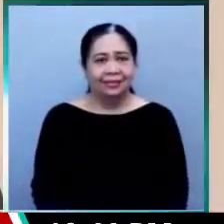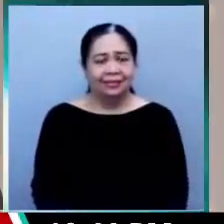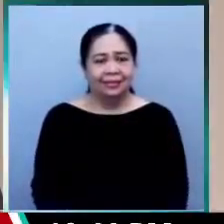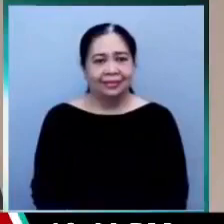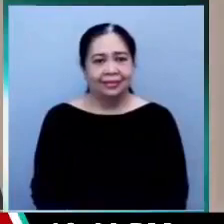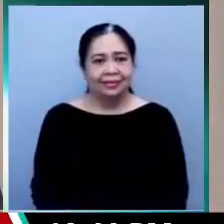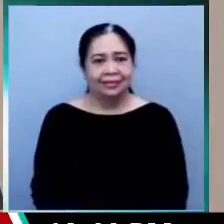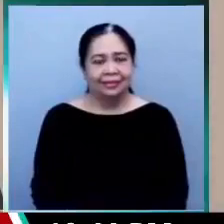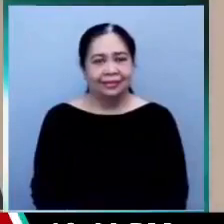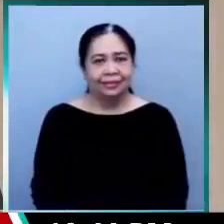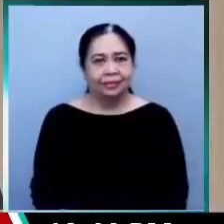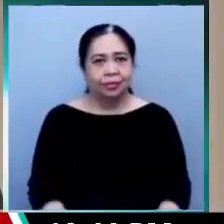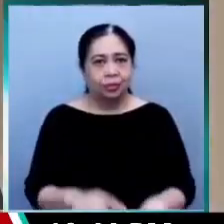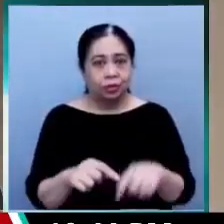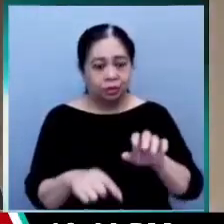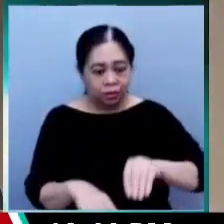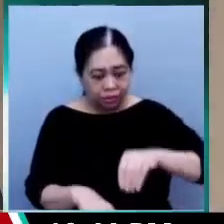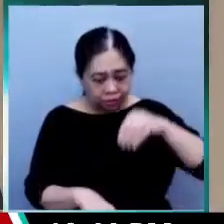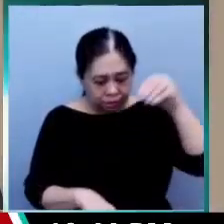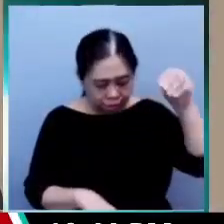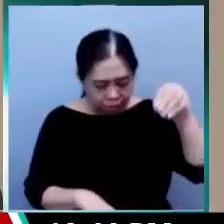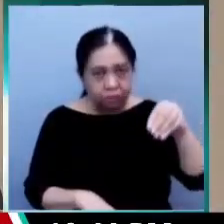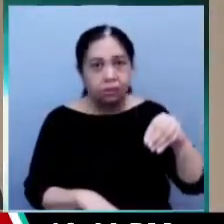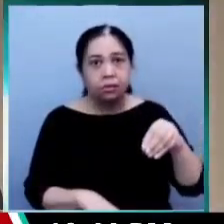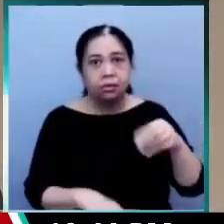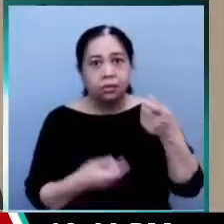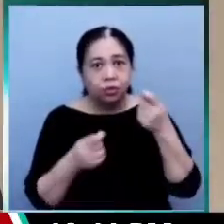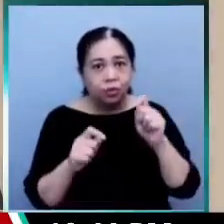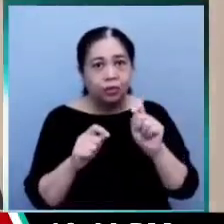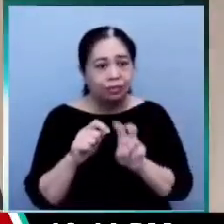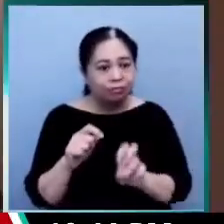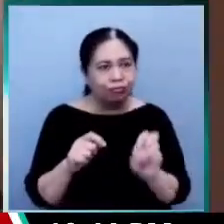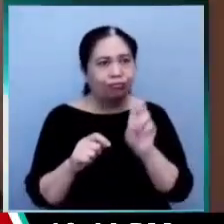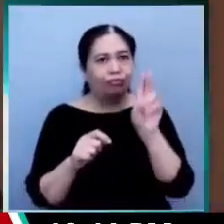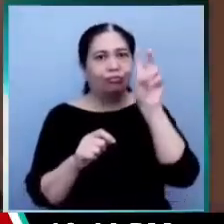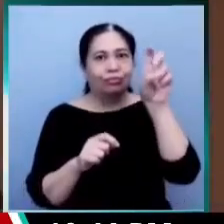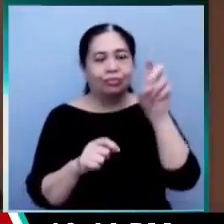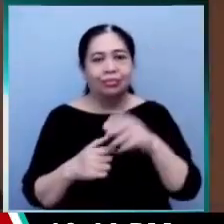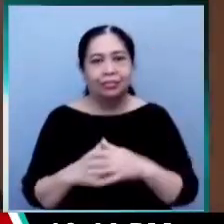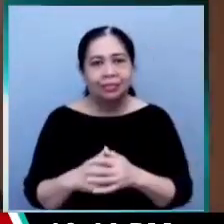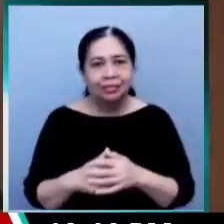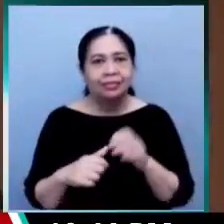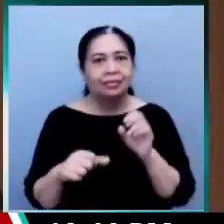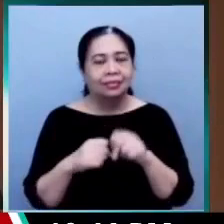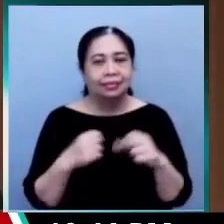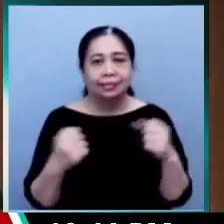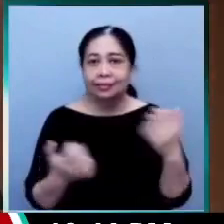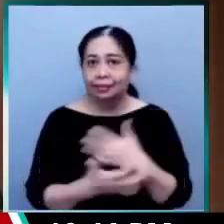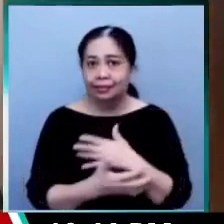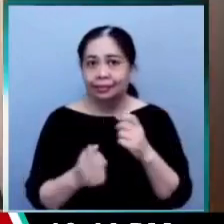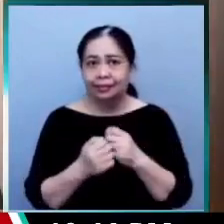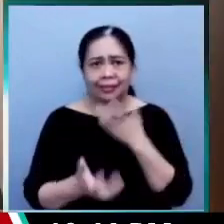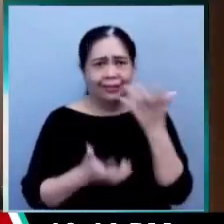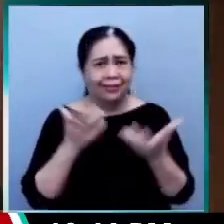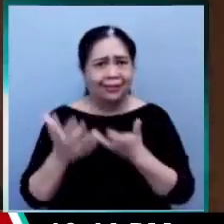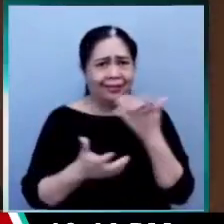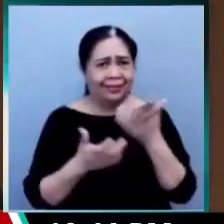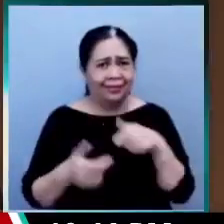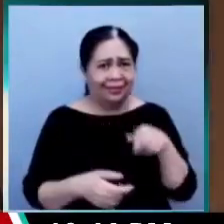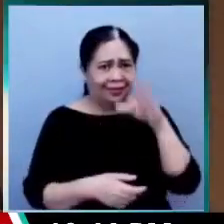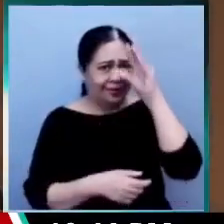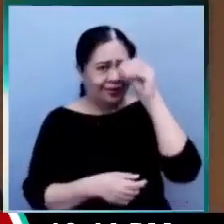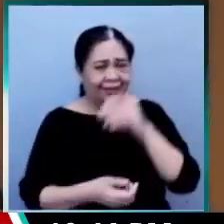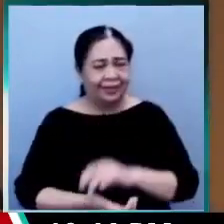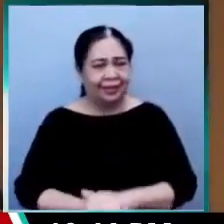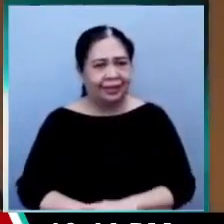Nangiyangat ang takip ng inidoro, nagtangkang lumabas ang ahas na iyan, kaya sa takot, nagsisigaw ang lalaki. Hindi malinaw